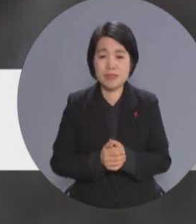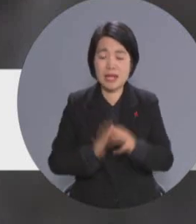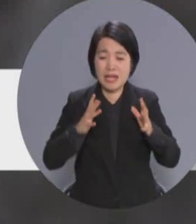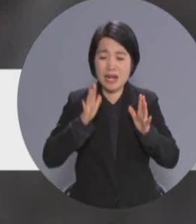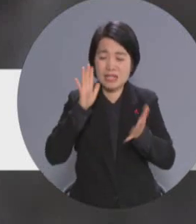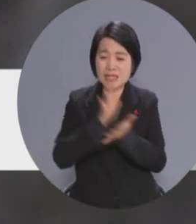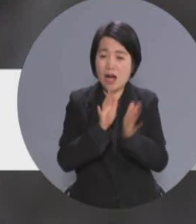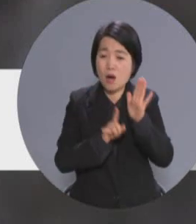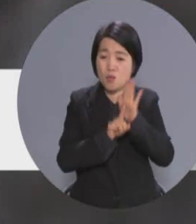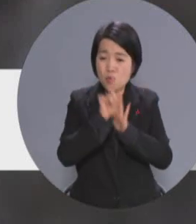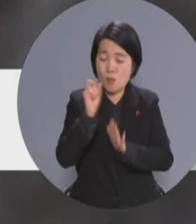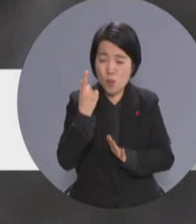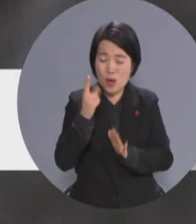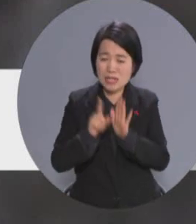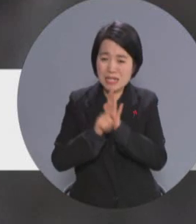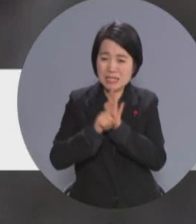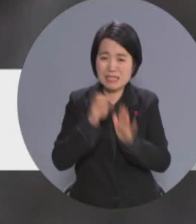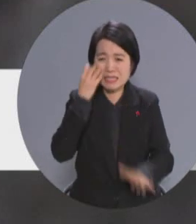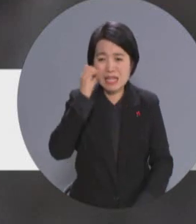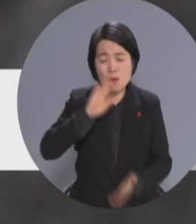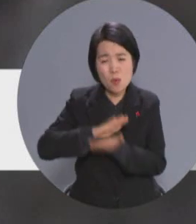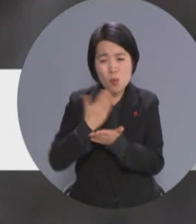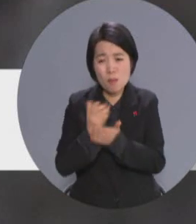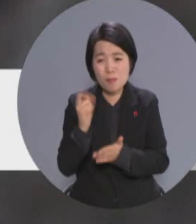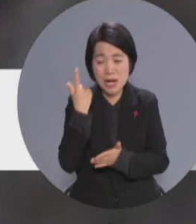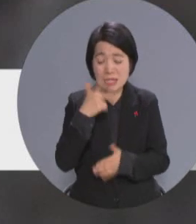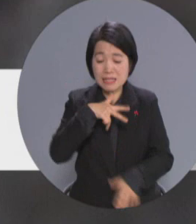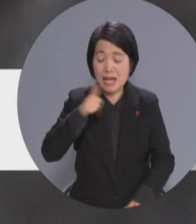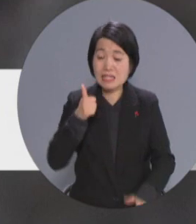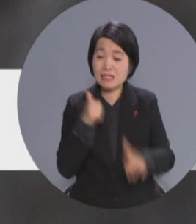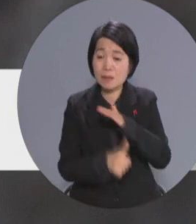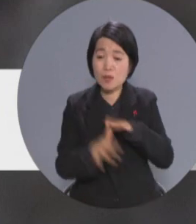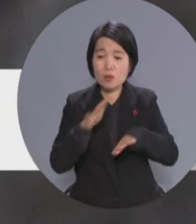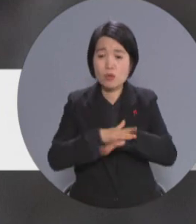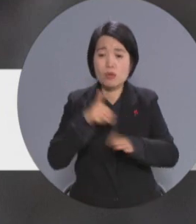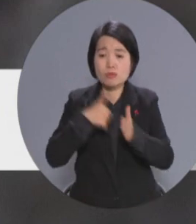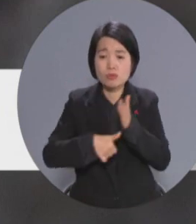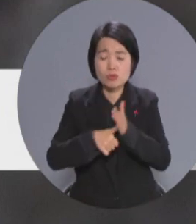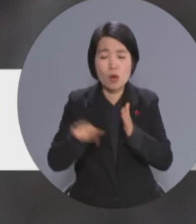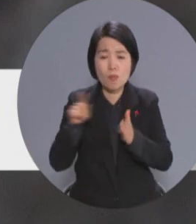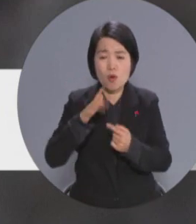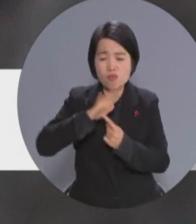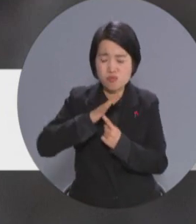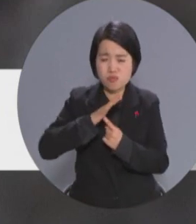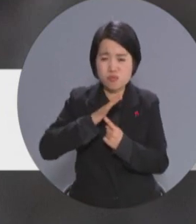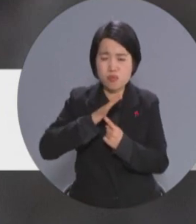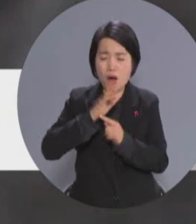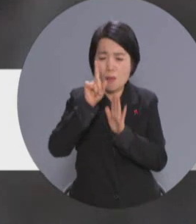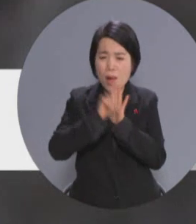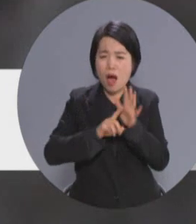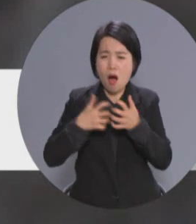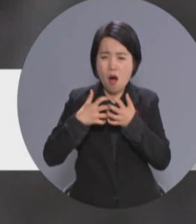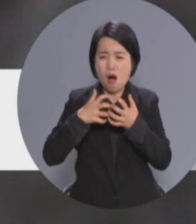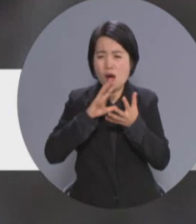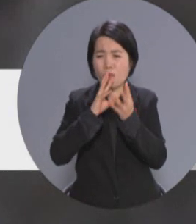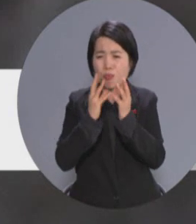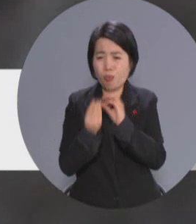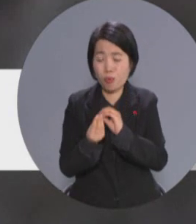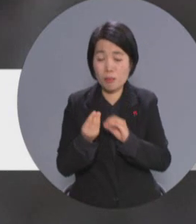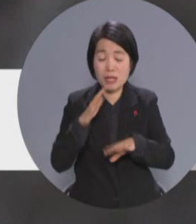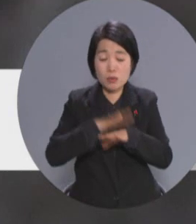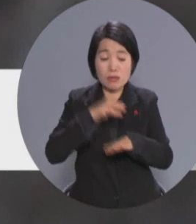지구온난화에 따른 기상이변으로 장흥 지역의 대표 특산물 가운데 하나인 표고버섯이 냉해 피해를 입었습니다.